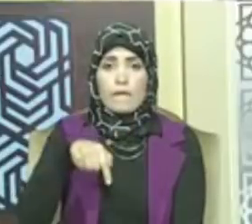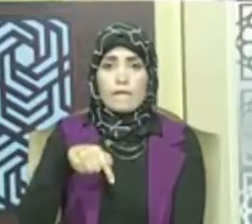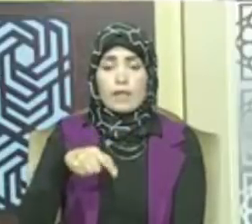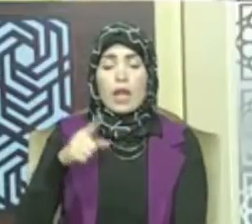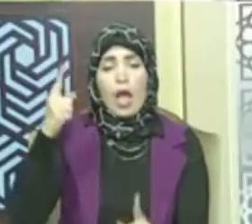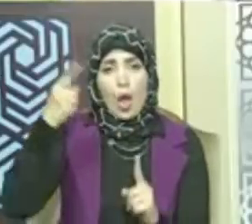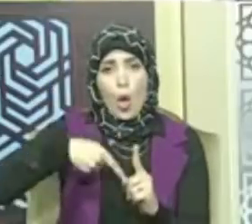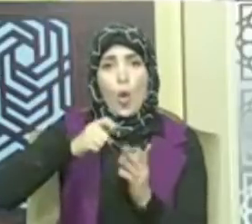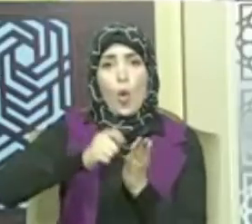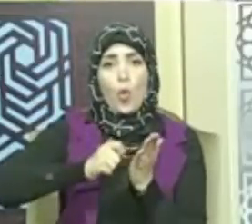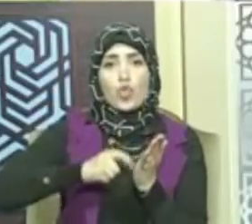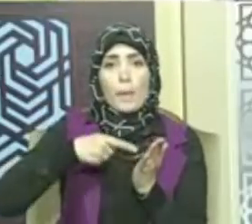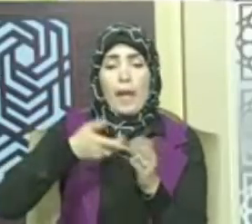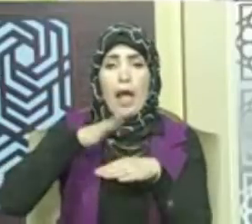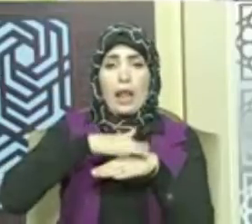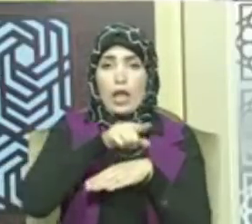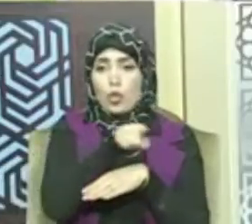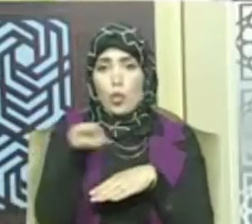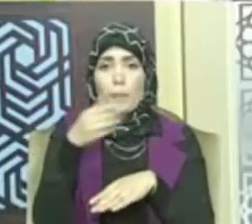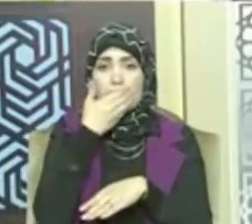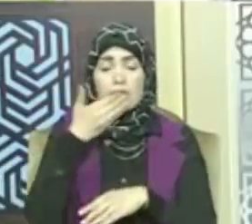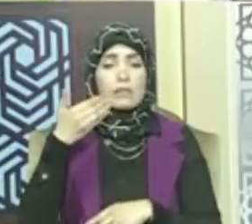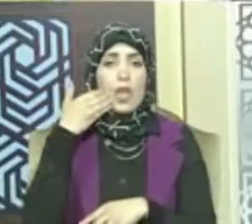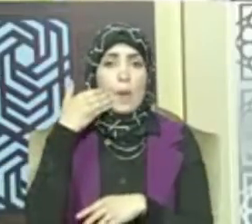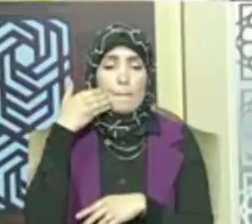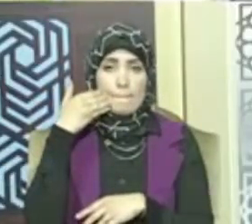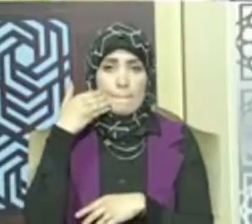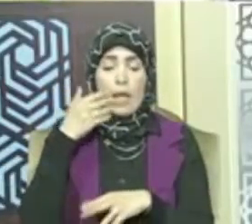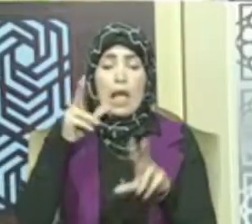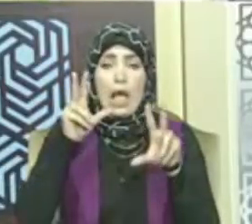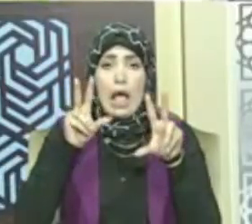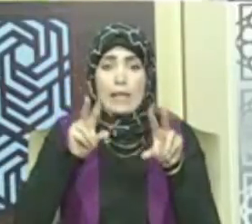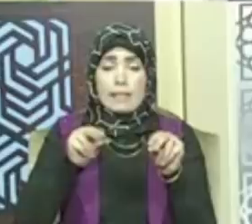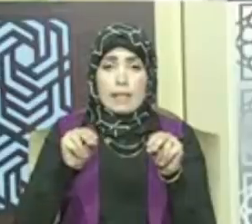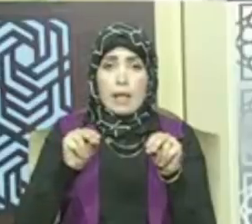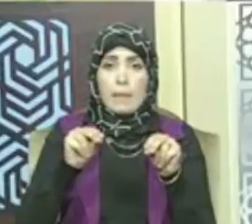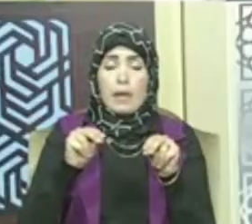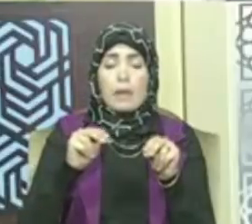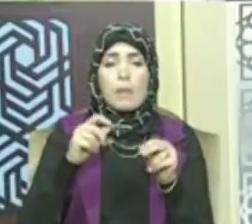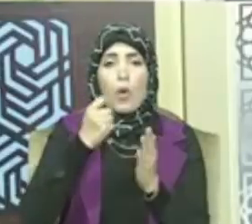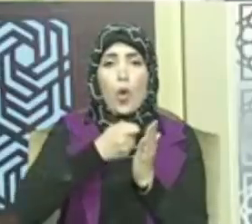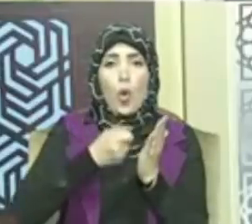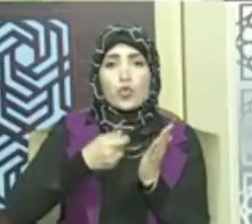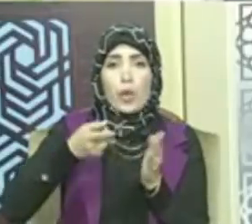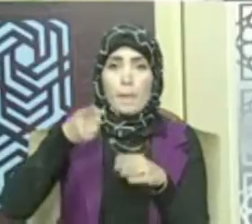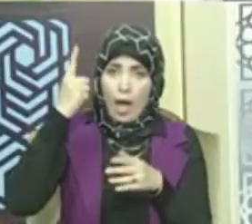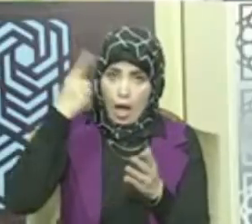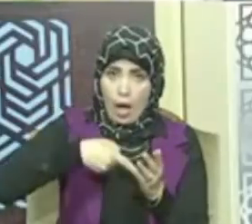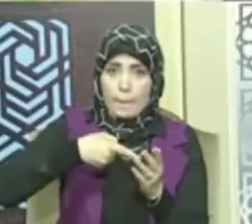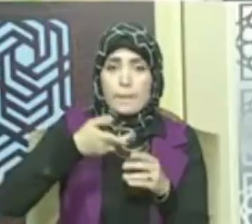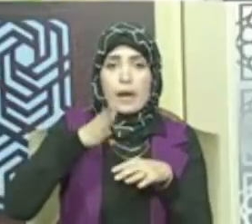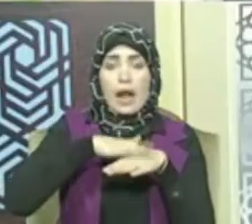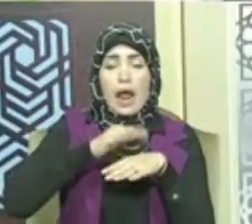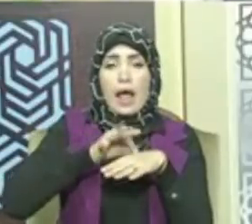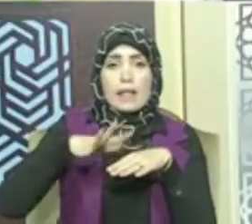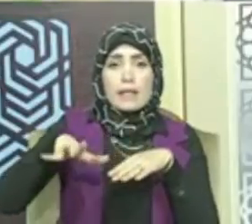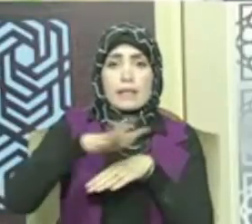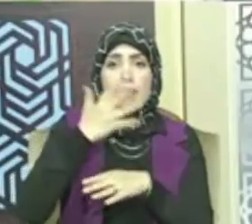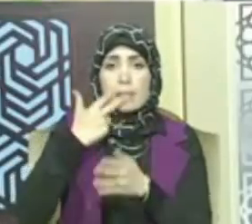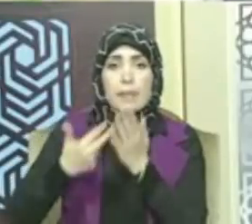كتب عليكم الصيام كما كتب على الذين من